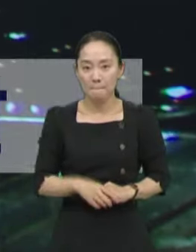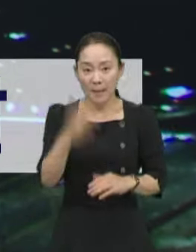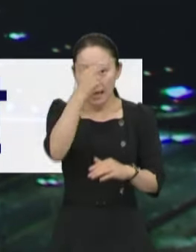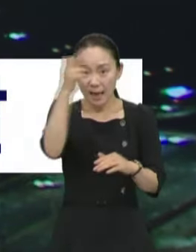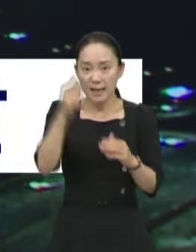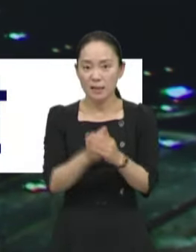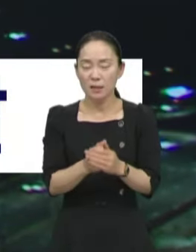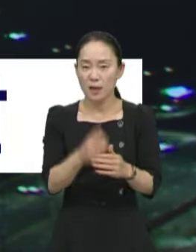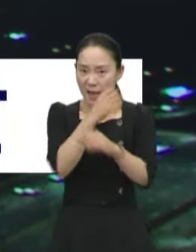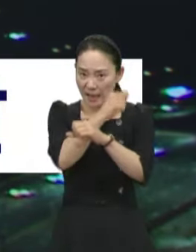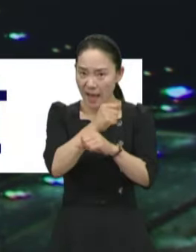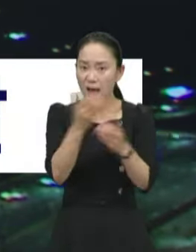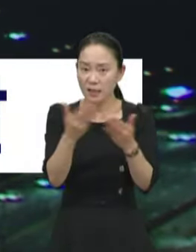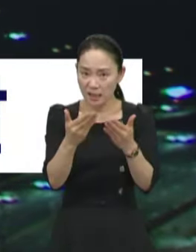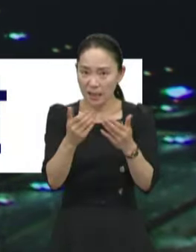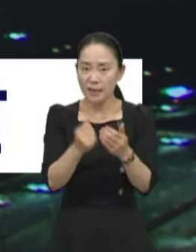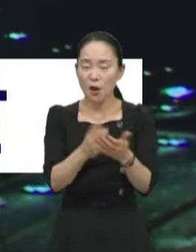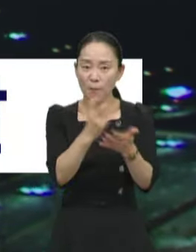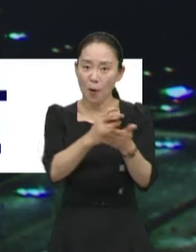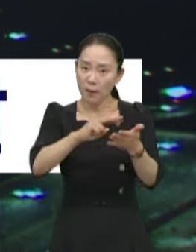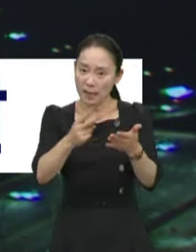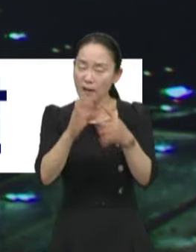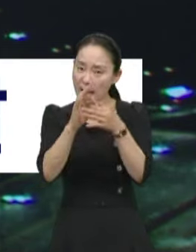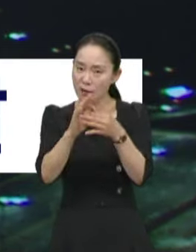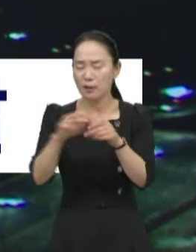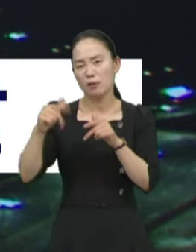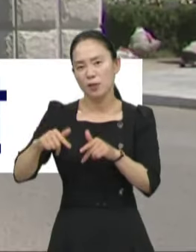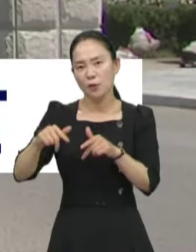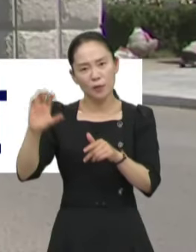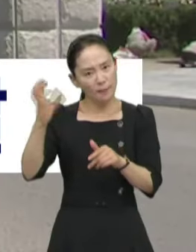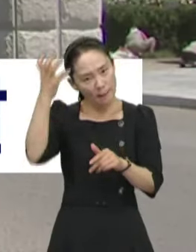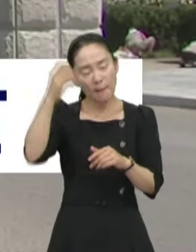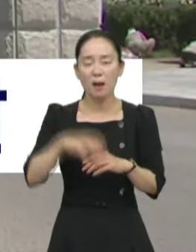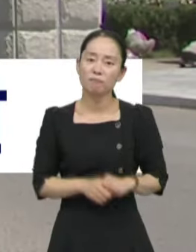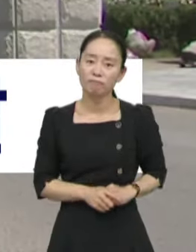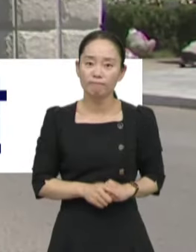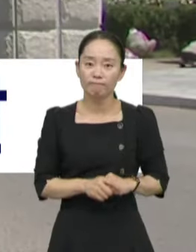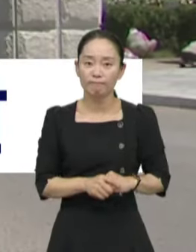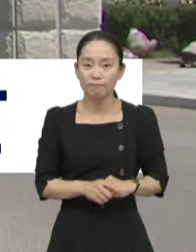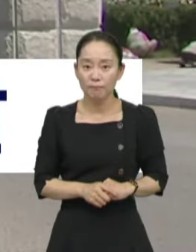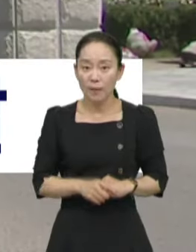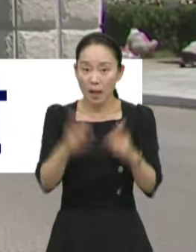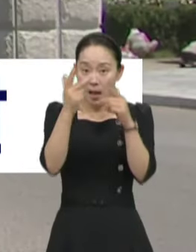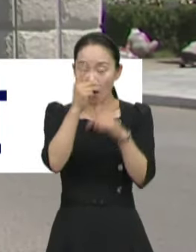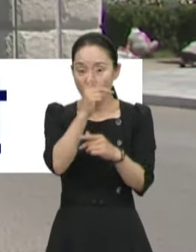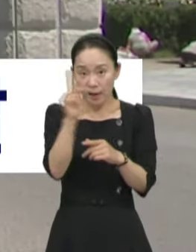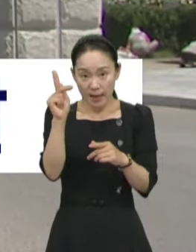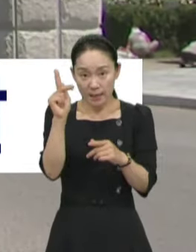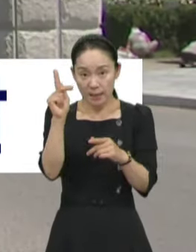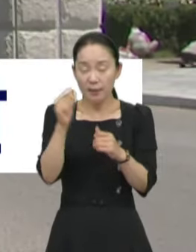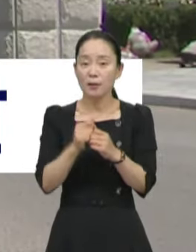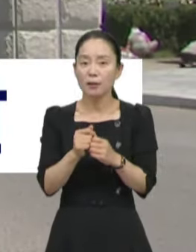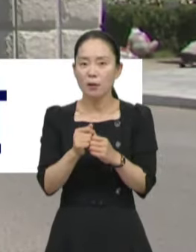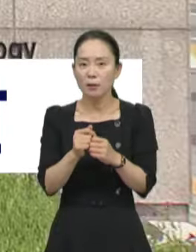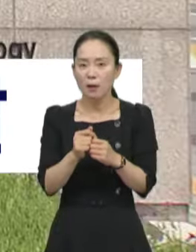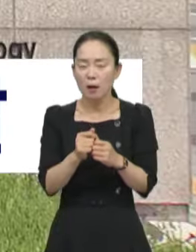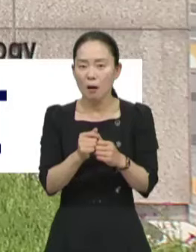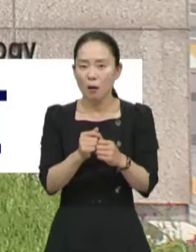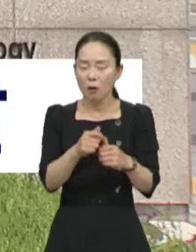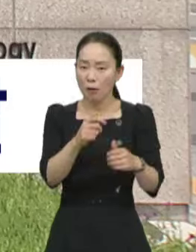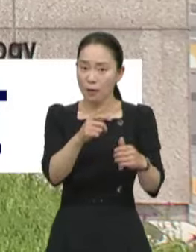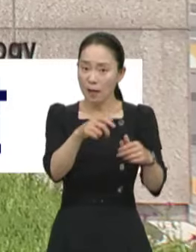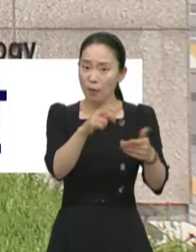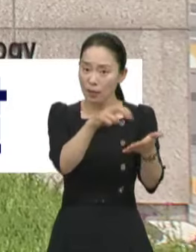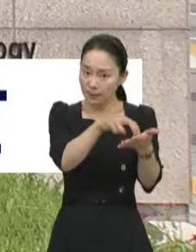카이스트의 무기계약직 임금 규정 개정안을 놓고 직원들이 반발하고 있습니다. 카이스트 유니온 지부에 따르면 카이스트